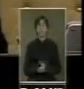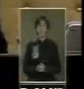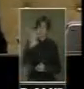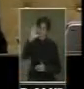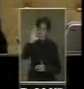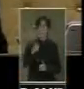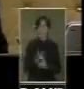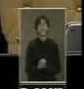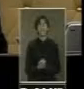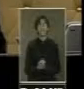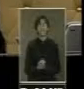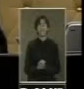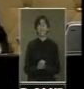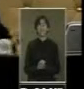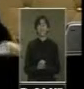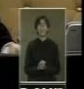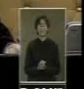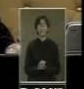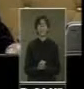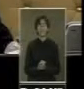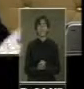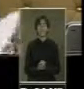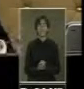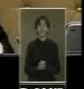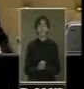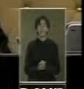เชิญท่านทนาย